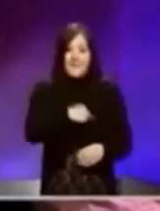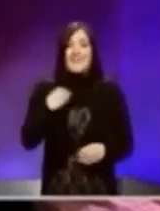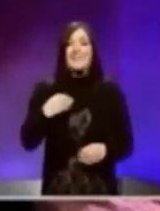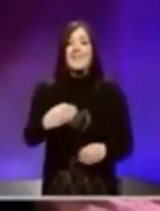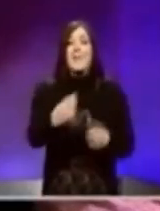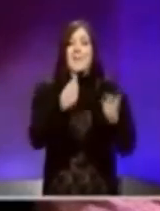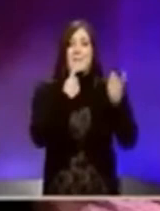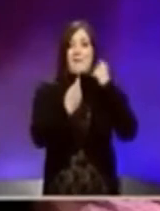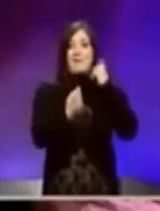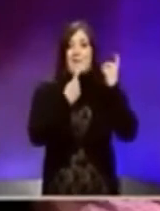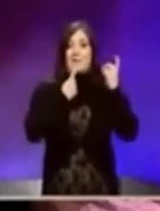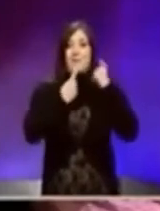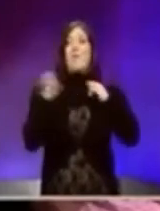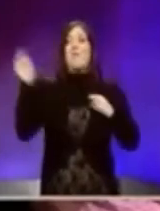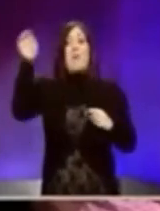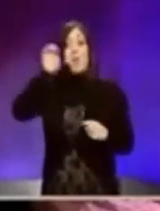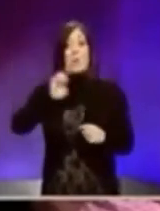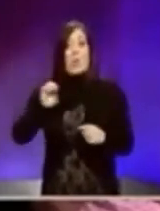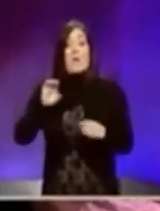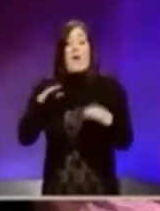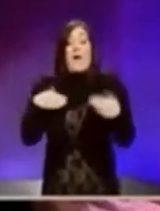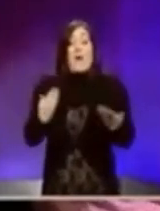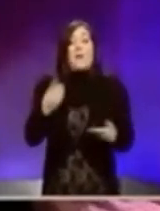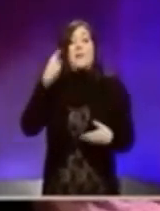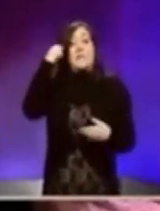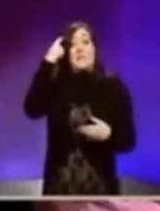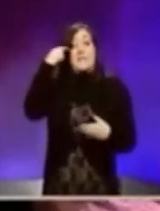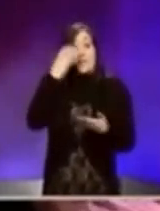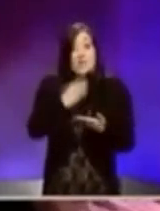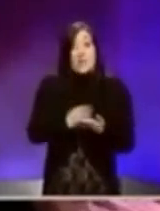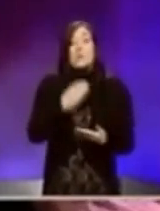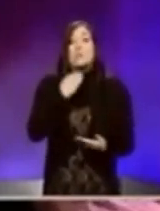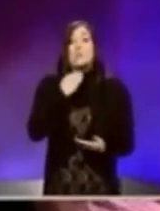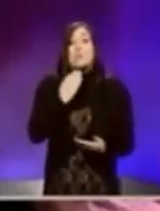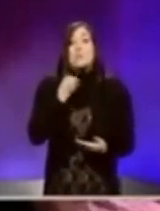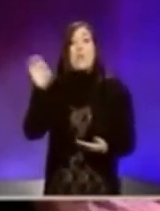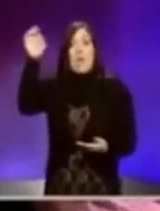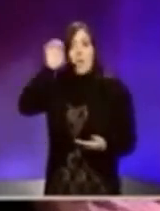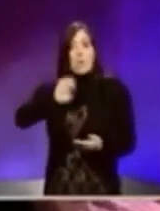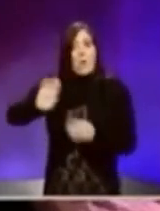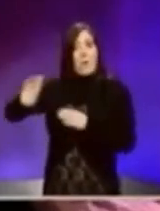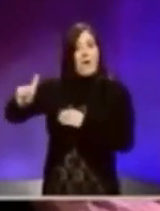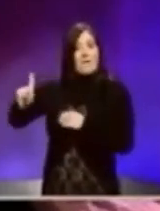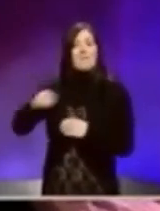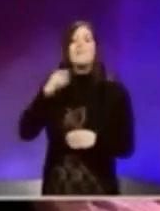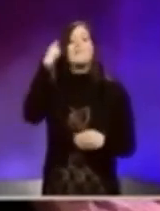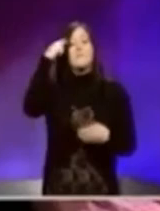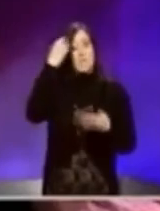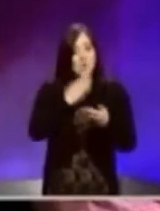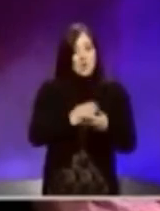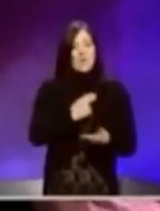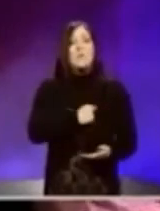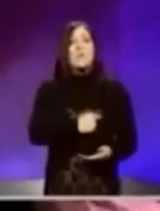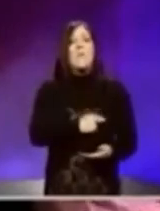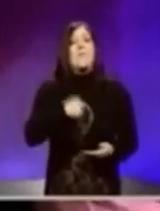nipparteċipaw u nistgħu ninfluwenzaw id-deċiżjonijiet li jittieħdu mill-mument li dawn qegħdin jiġu